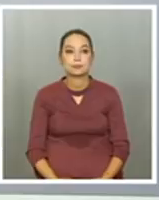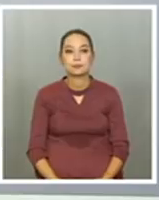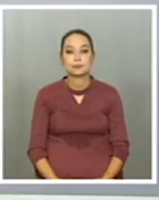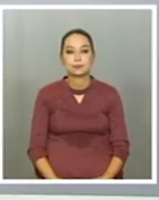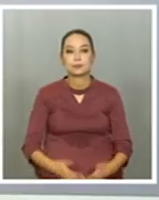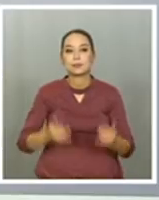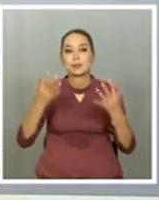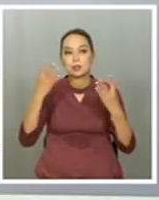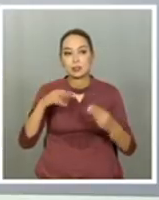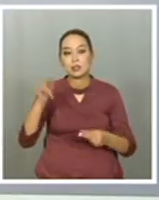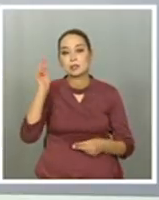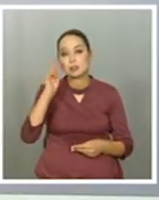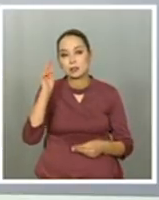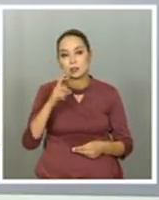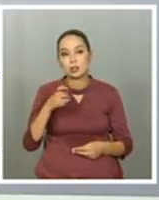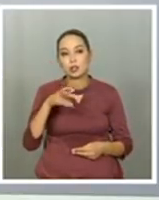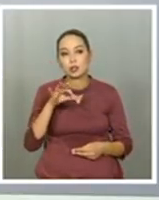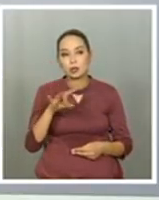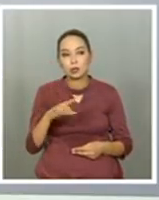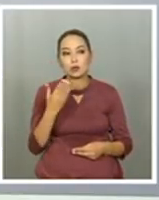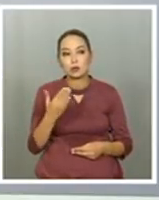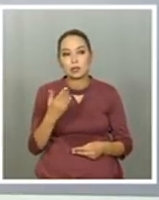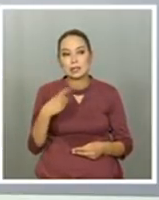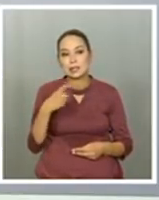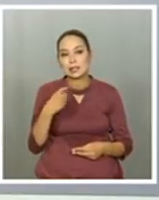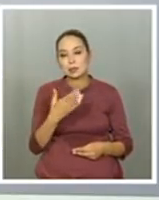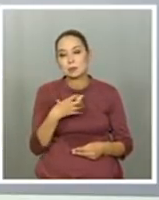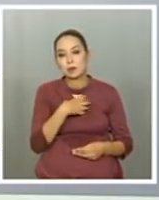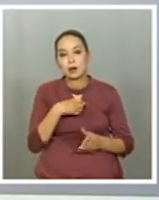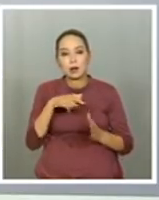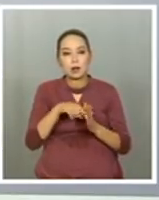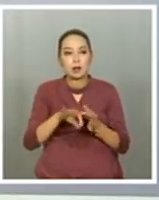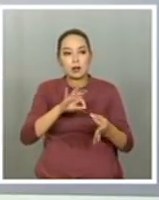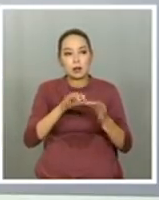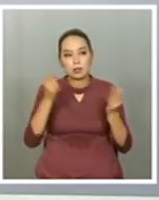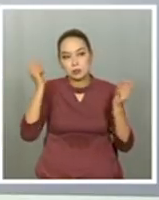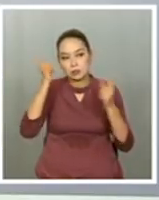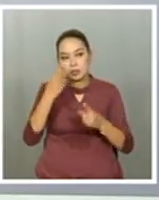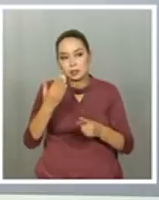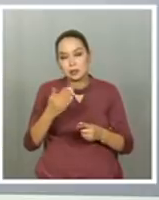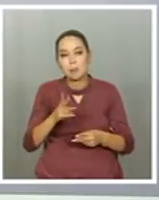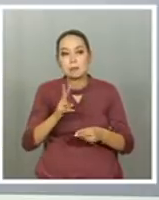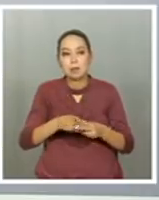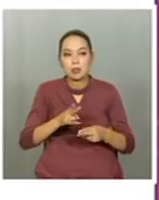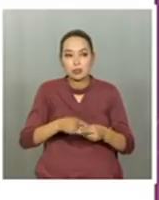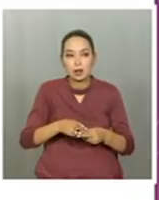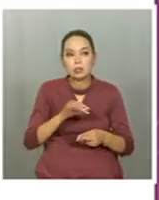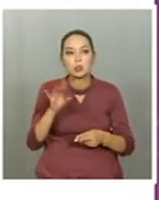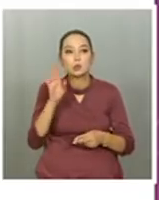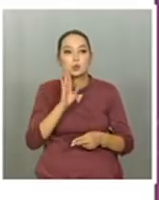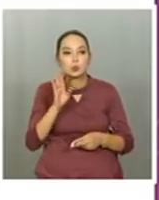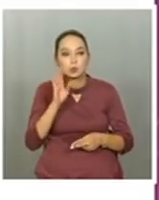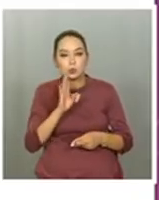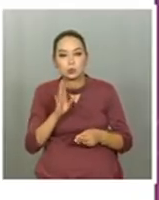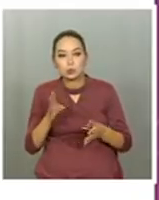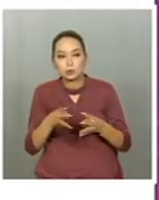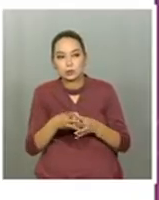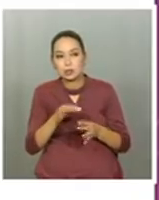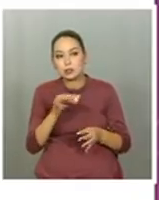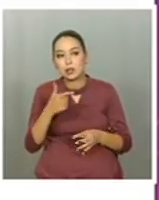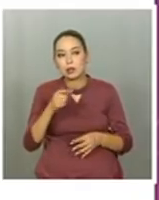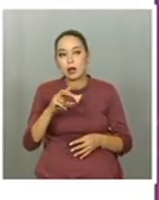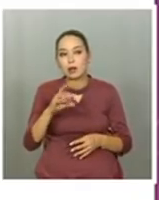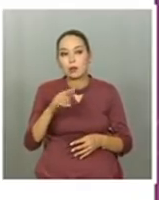Бүгінгі сабақта хлордың химиялық қасиетімен танысып, хлордың металдармен, сутекпен және